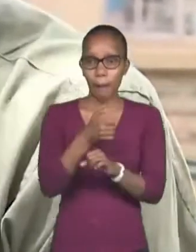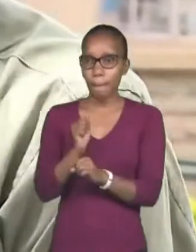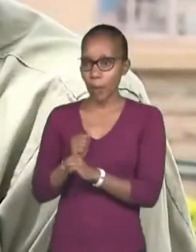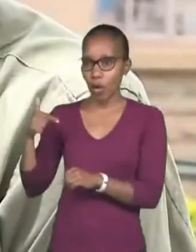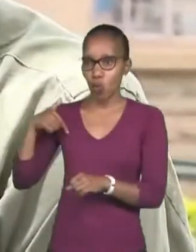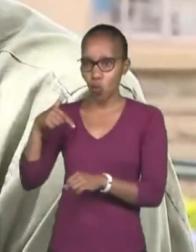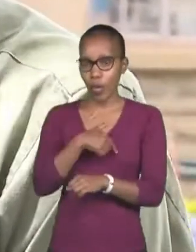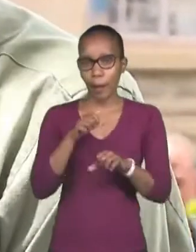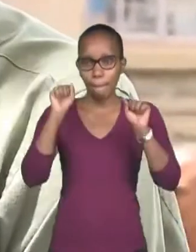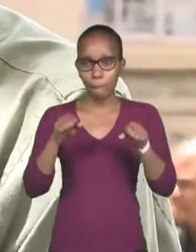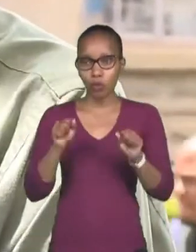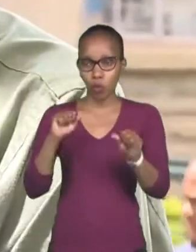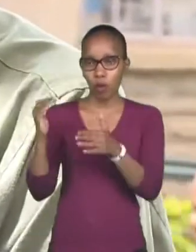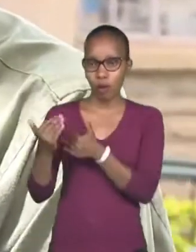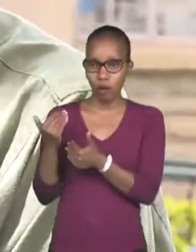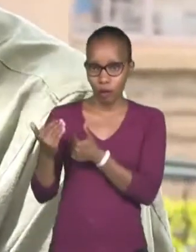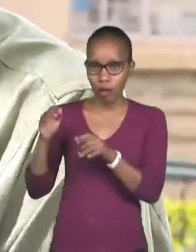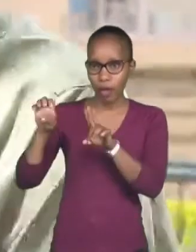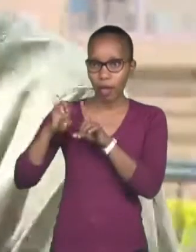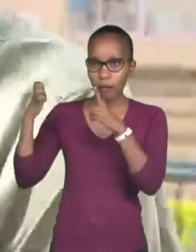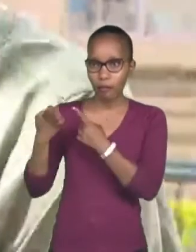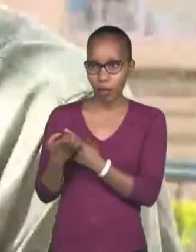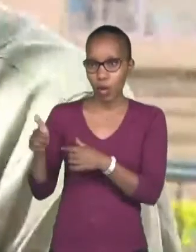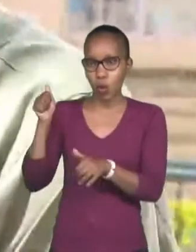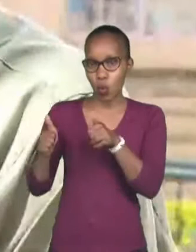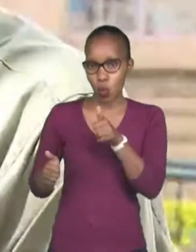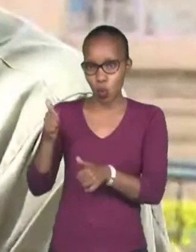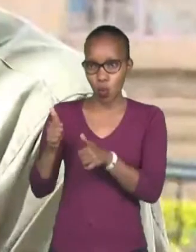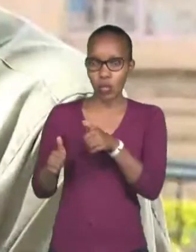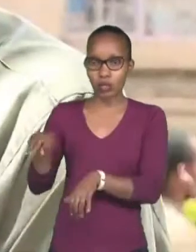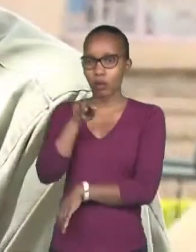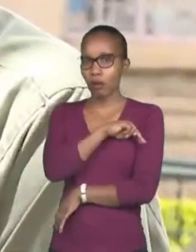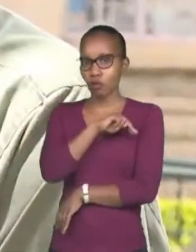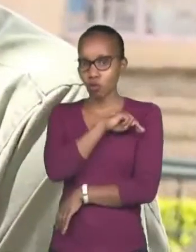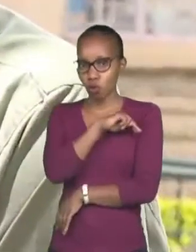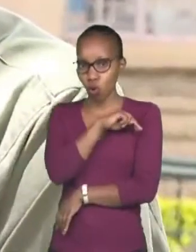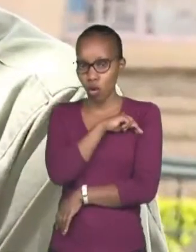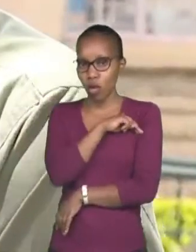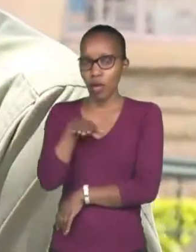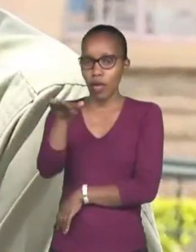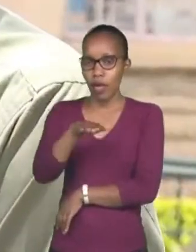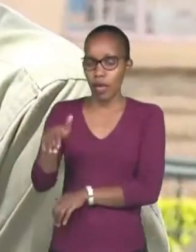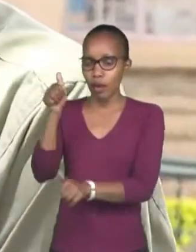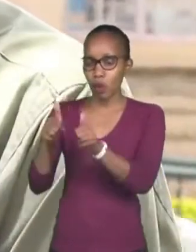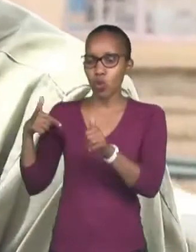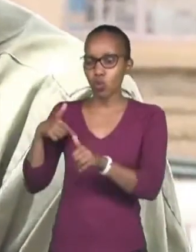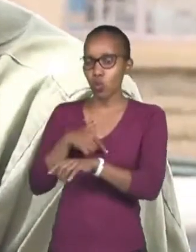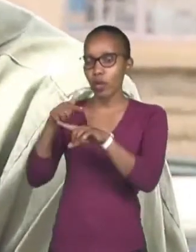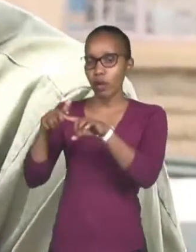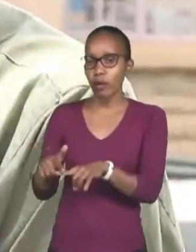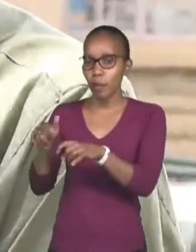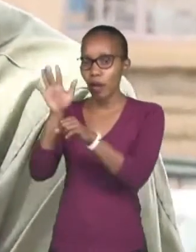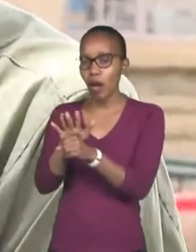tuweze kuyahifadhi yale maeneo ambayo ni natural ama yale maeneo ambayo tunayategemea sana